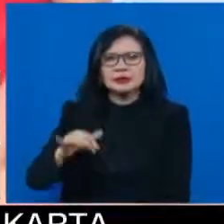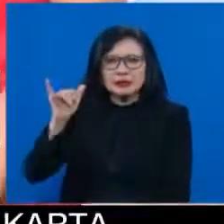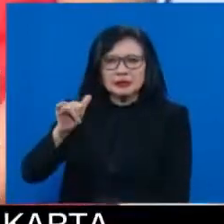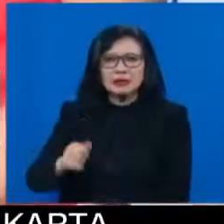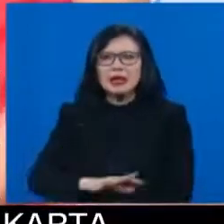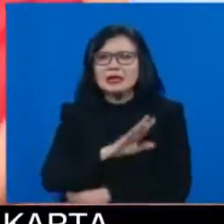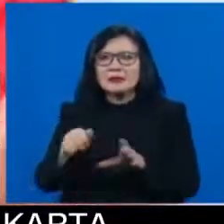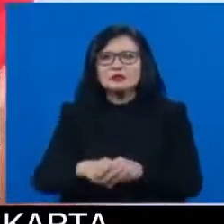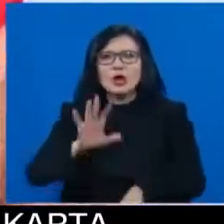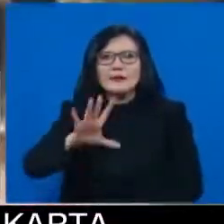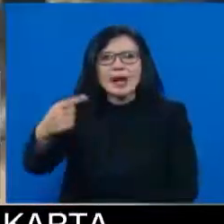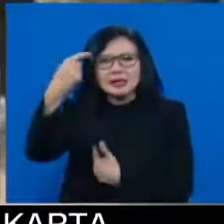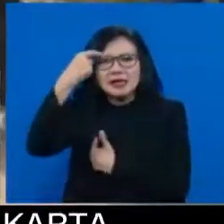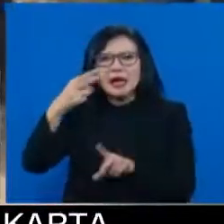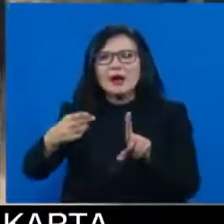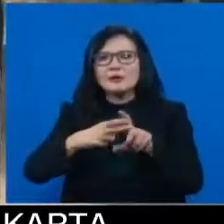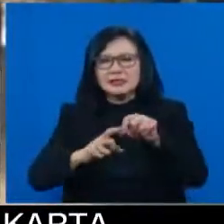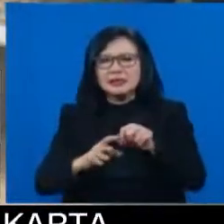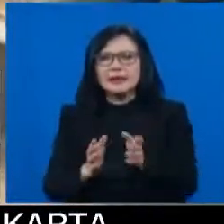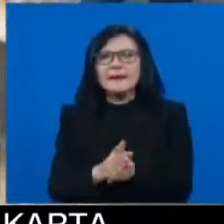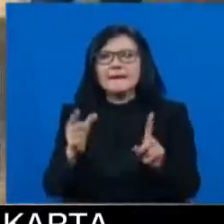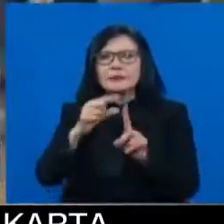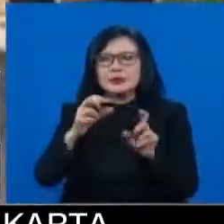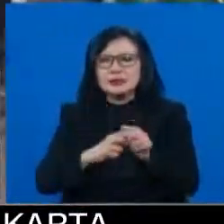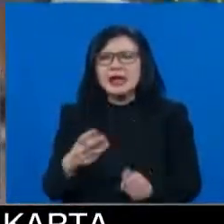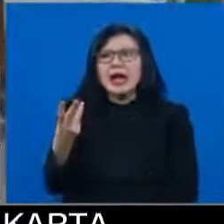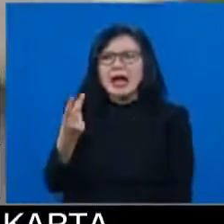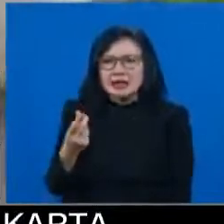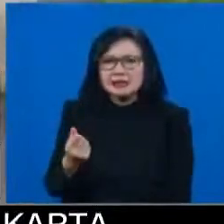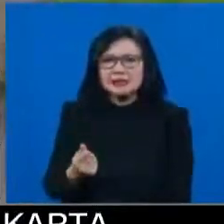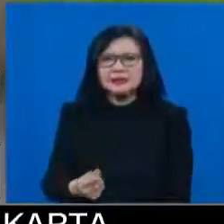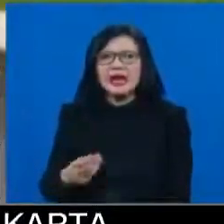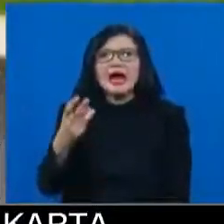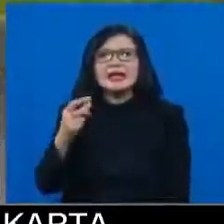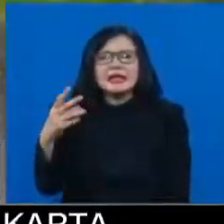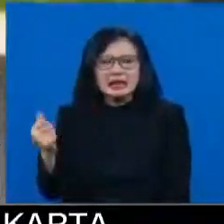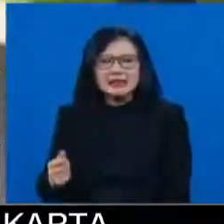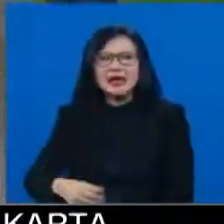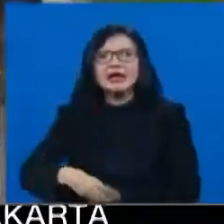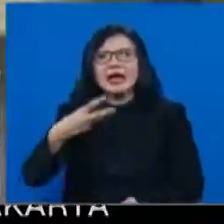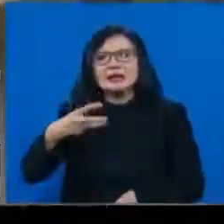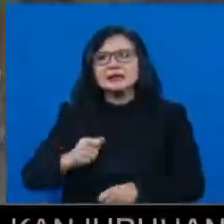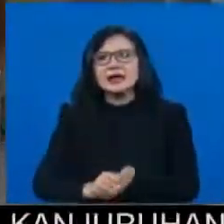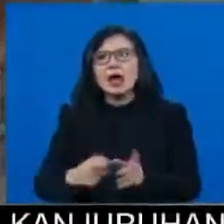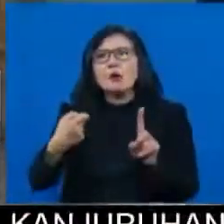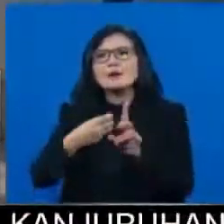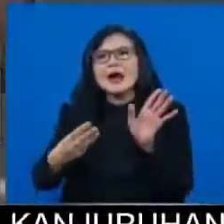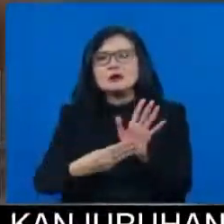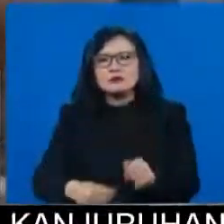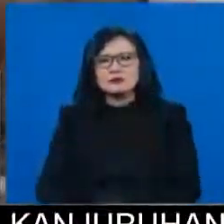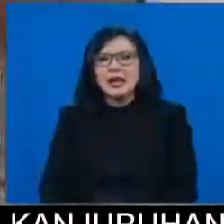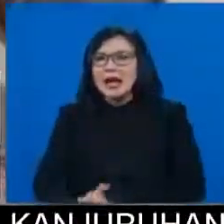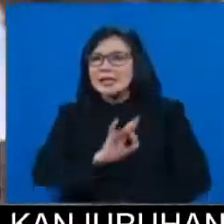Ferdi sambo Putri Candrawati Richard elizer Ricky Rizal dan kuat Ma'ruf selain